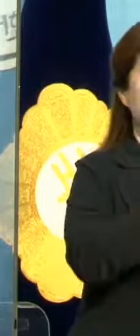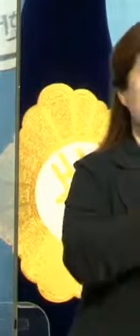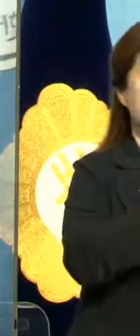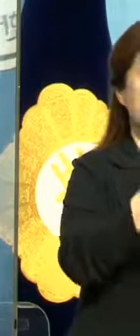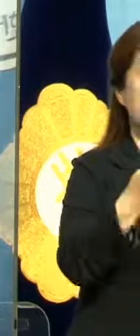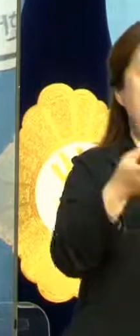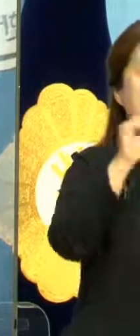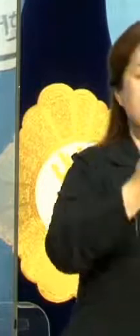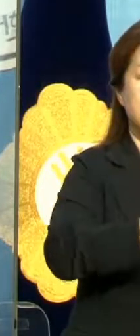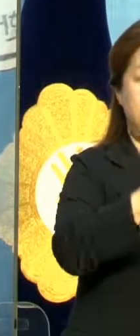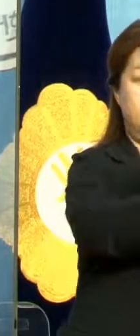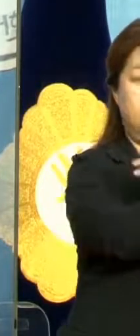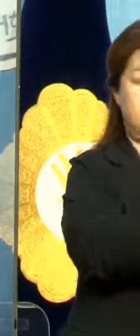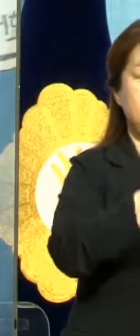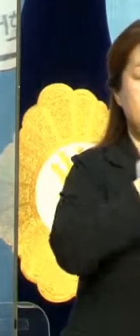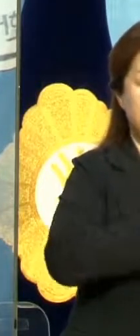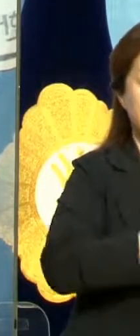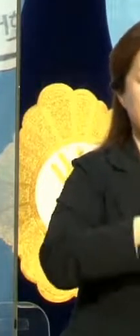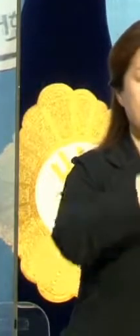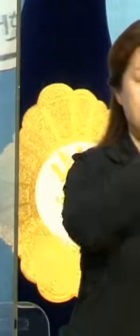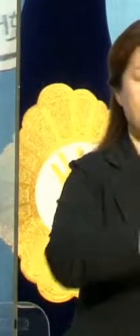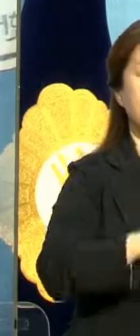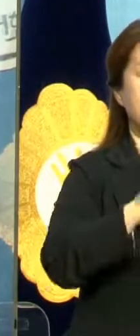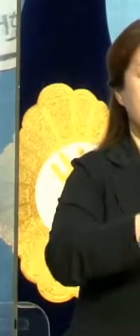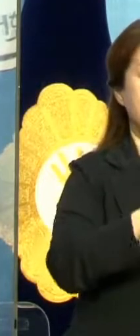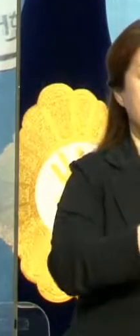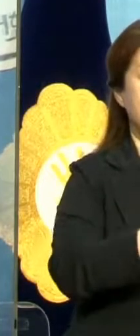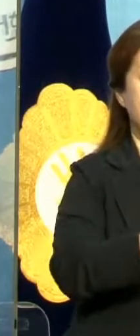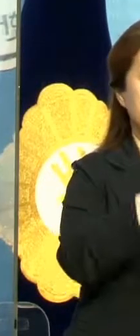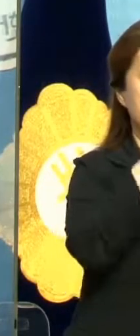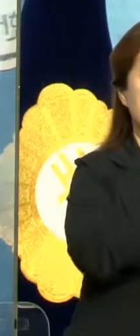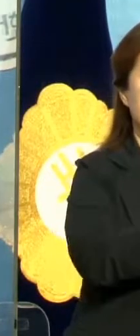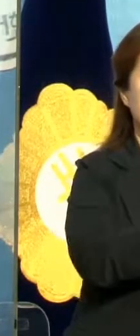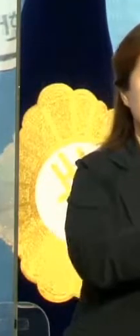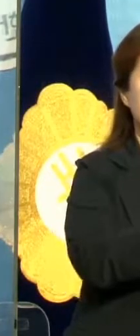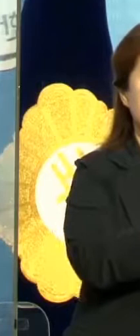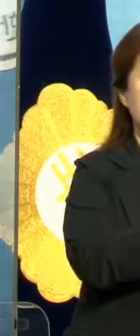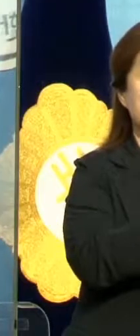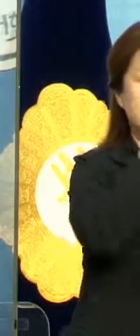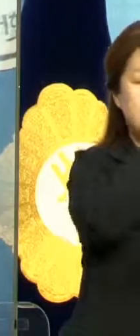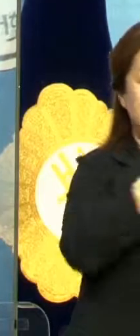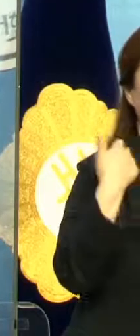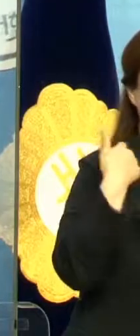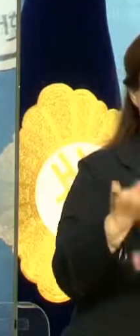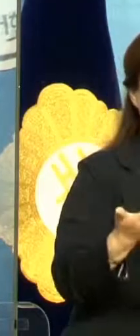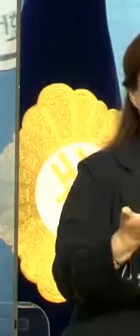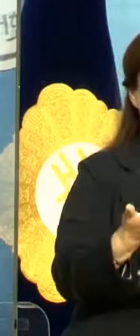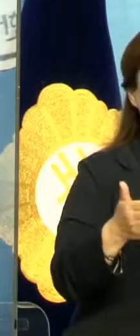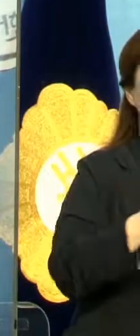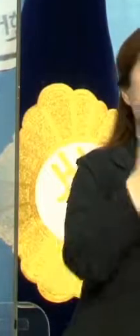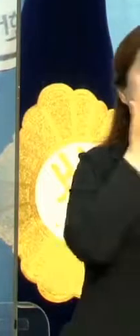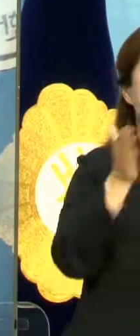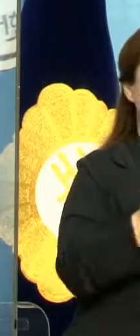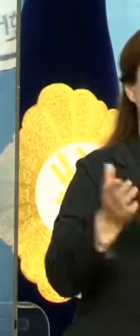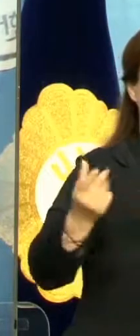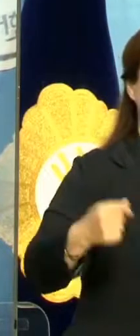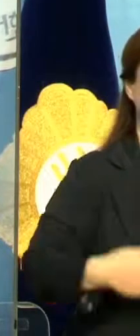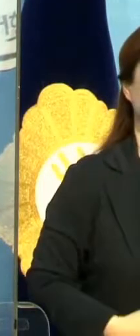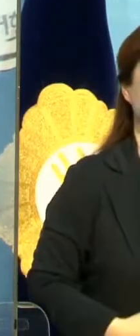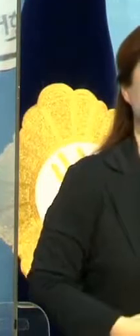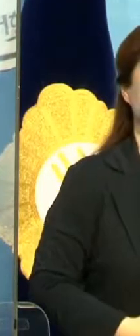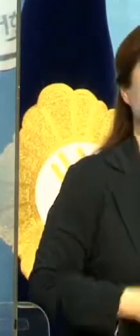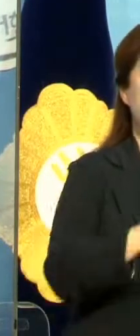수주했다 는 이에 충돌 논란에 공범 임을 밝혀둡니다 국민의 힘은 가족이